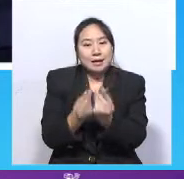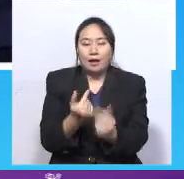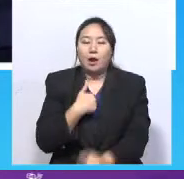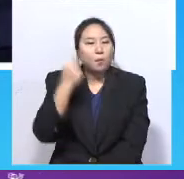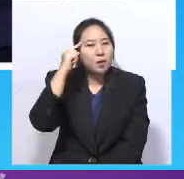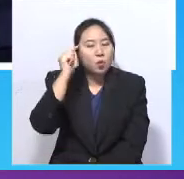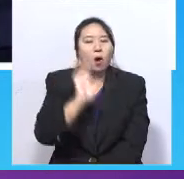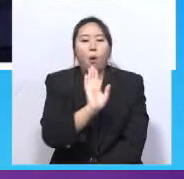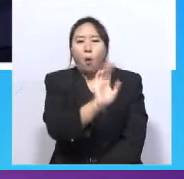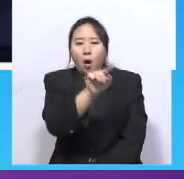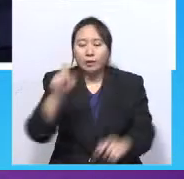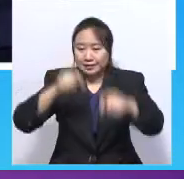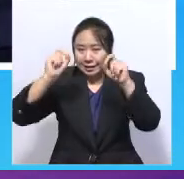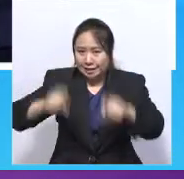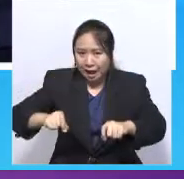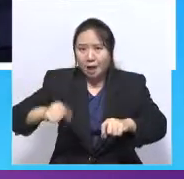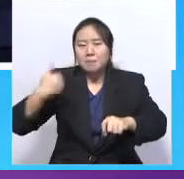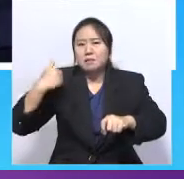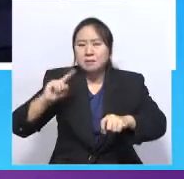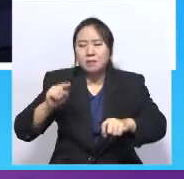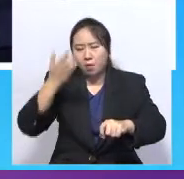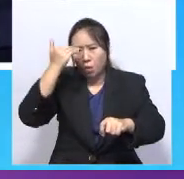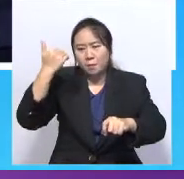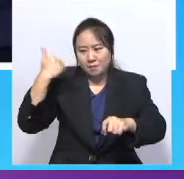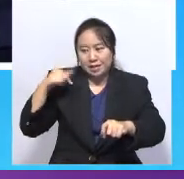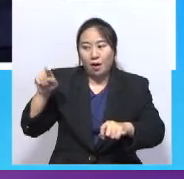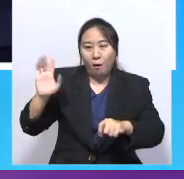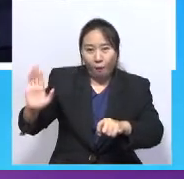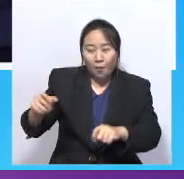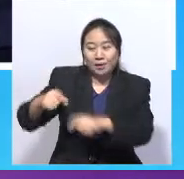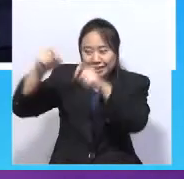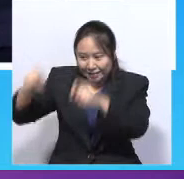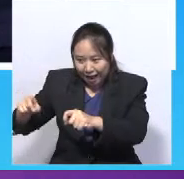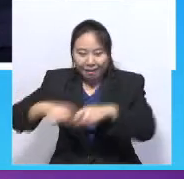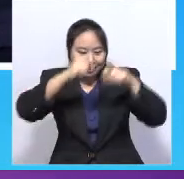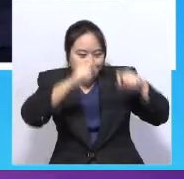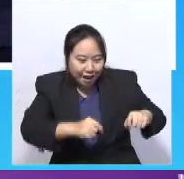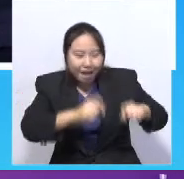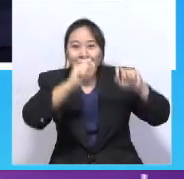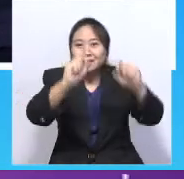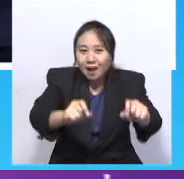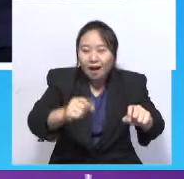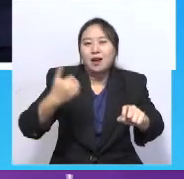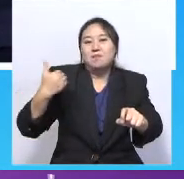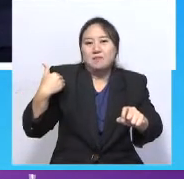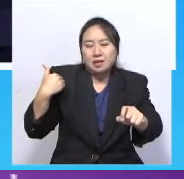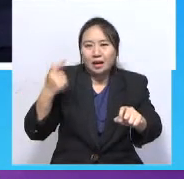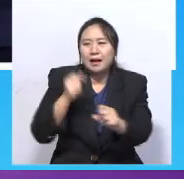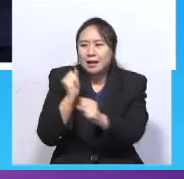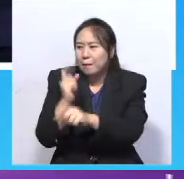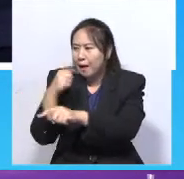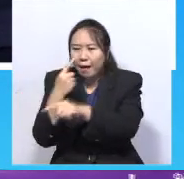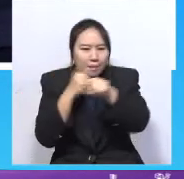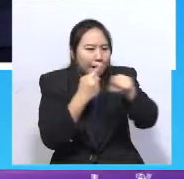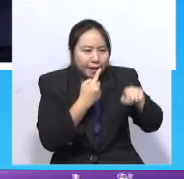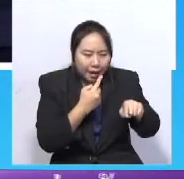ทำสัญญาคือในแต่ละมูฟเมนต์เนี่ยนะครับจะมีการทำสัญญาเป็นช่วงๆนะครับแล้วสัญญาที่ใครทำไว้ก่อใครเนี่ยเขาจะ